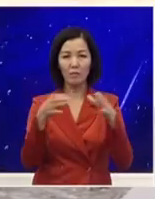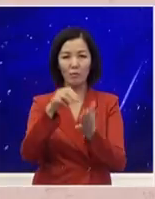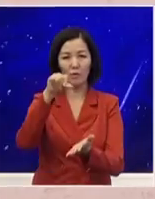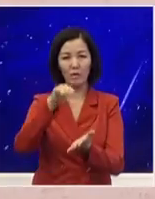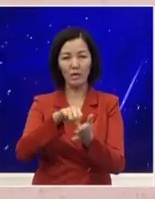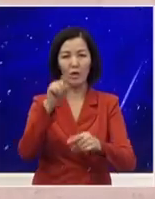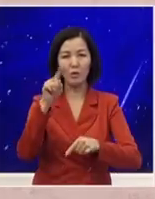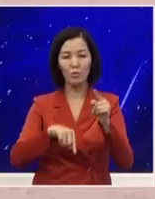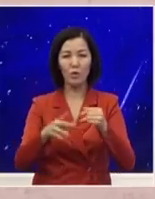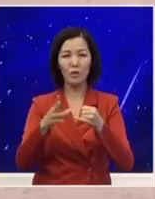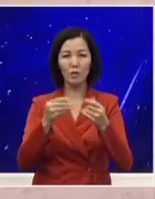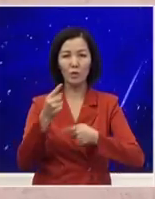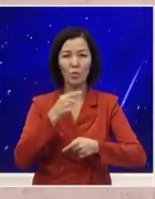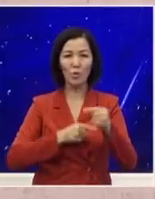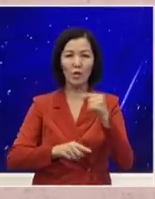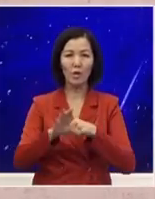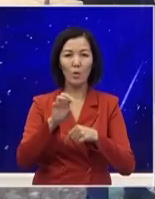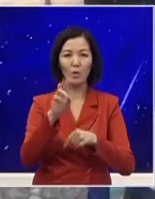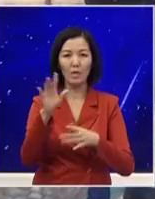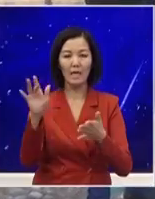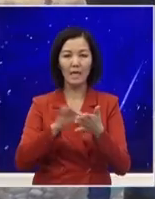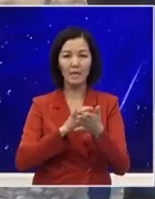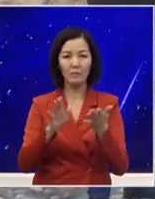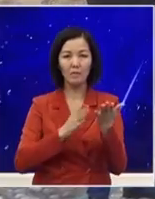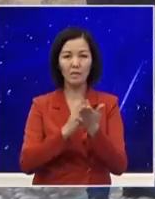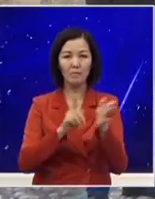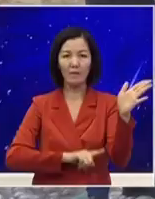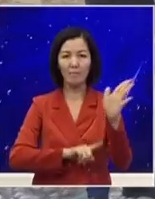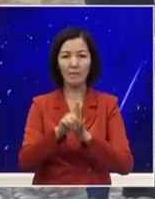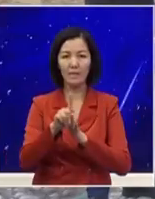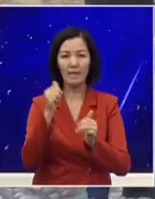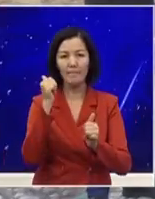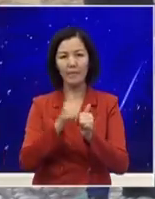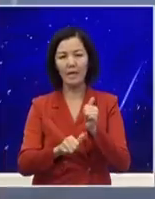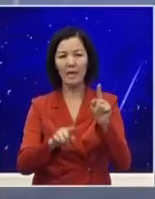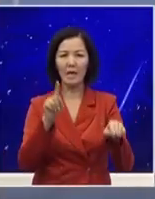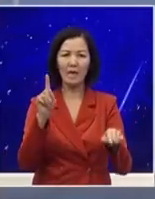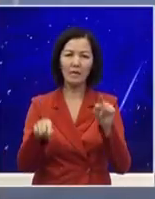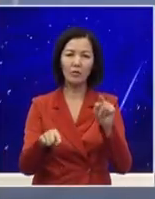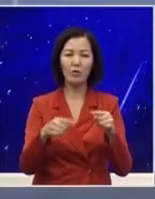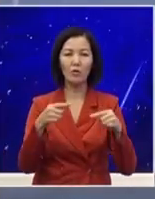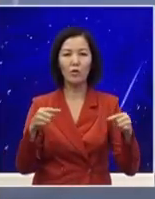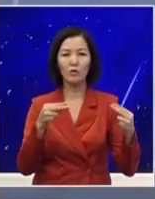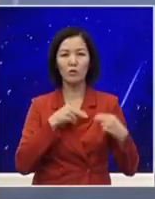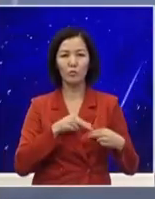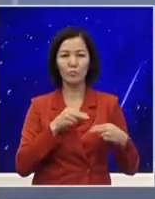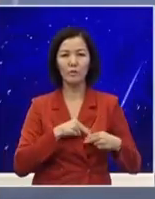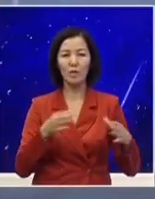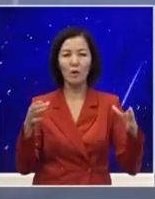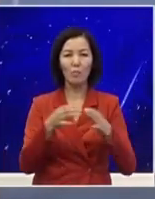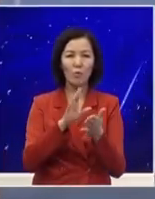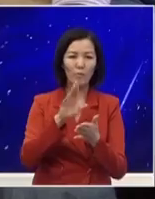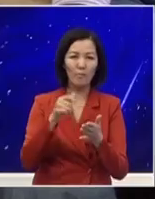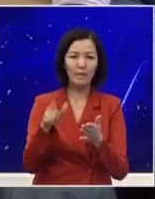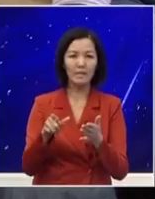болады. Туған жерге оралған соң Өтене ауылында есепші болып қызметін бастайды. Әр жылдары аудандық партия комитетінде нұсқаушы, бөлім